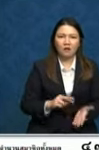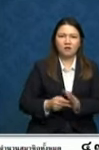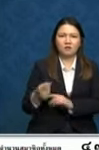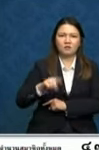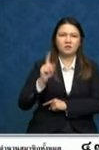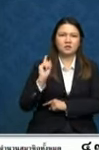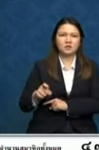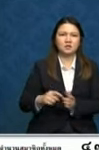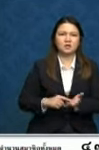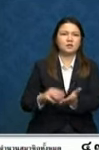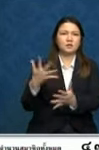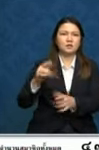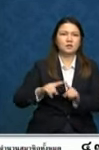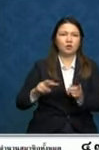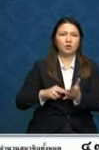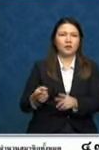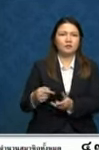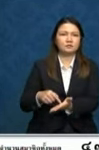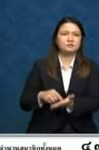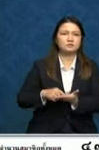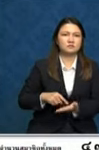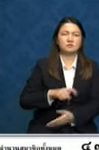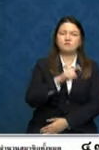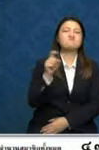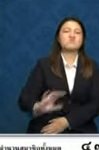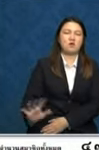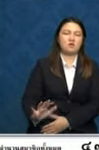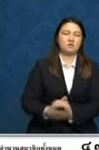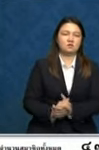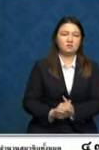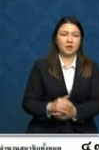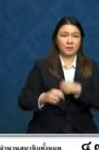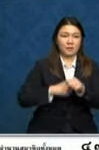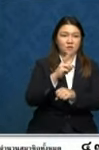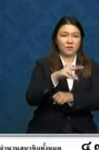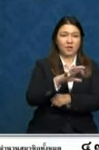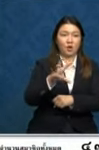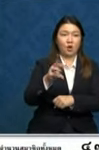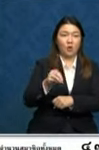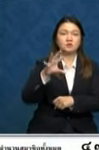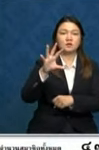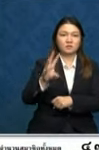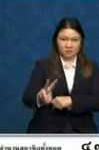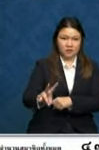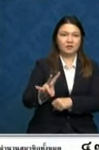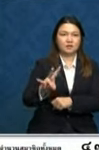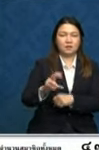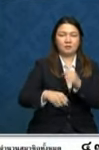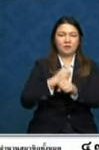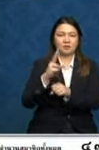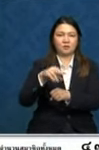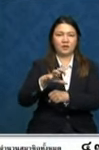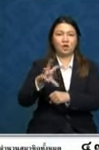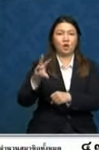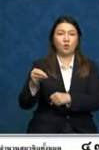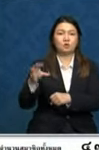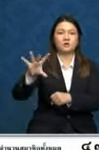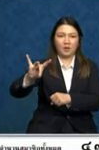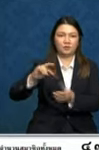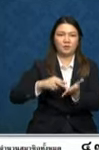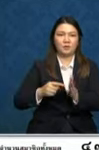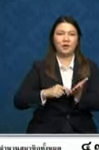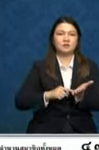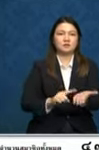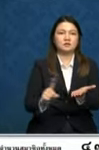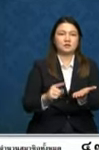ไม่ได้ยื่นอุทธรณ์แต่นำกลับมานะครับโดยปี2567และปี2568ท่านทำเรื่องของงบประมาณ